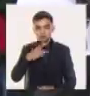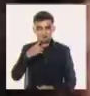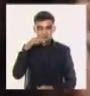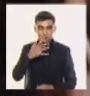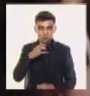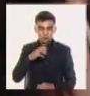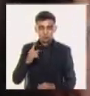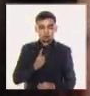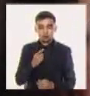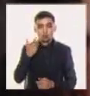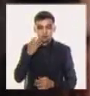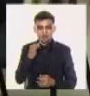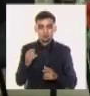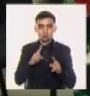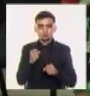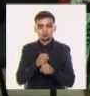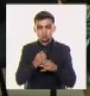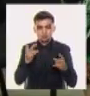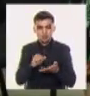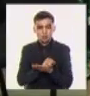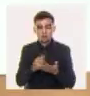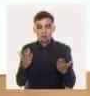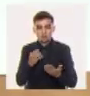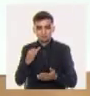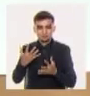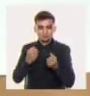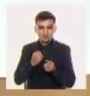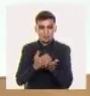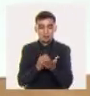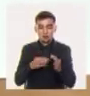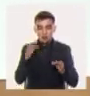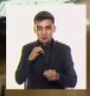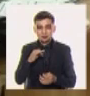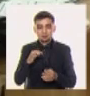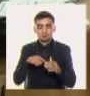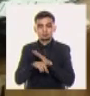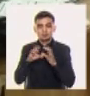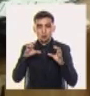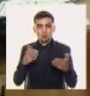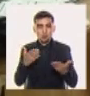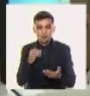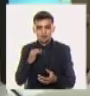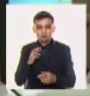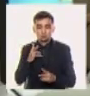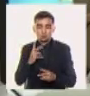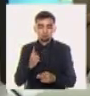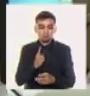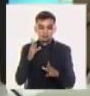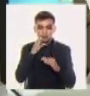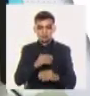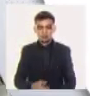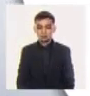$42 500, когда их ждать? Что необходимо сделать на этот раз, чтобы получить выплаты? Каковы правила получения и кто в итоге может рассчитывать на эту